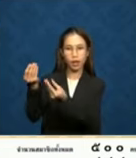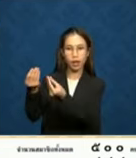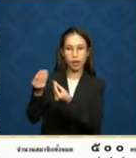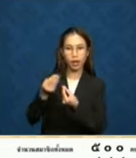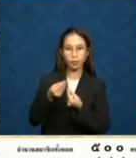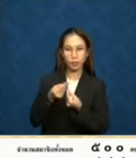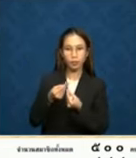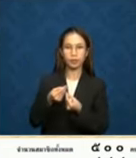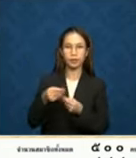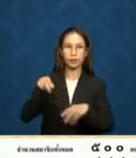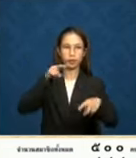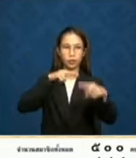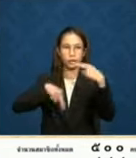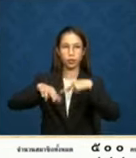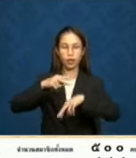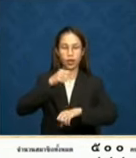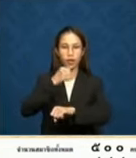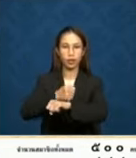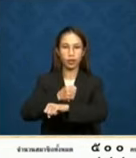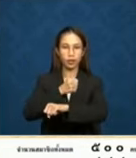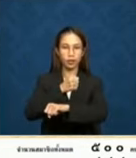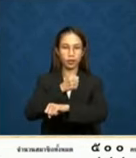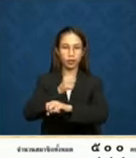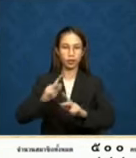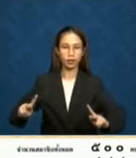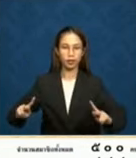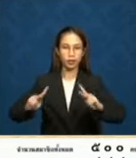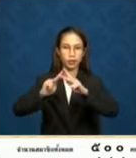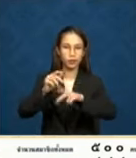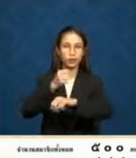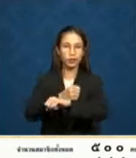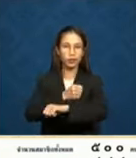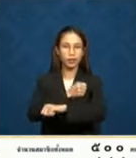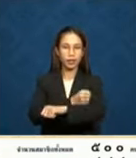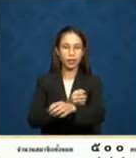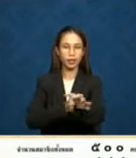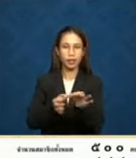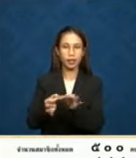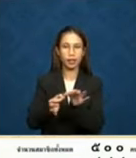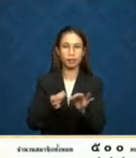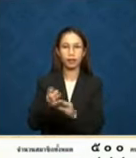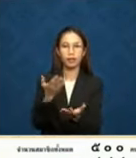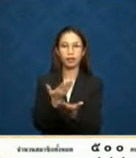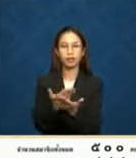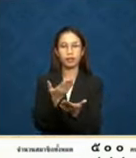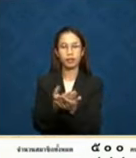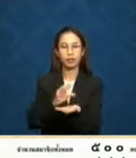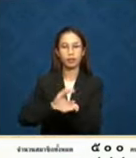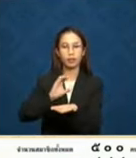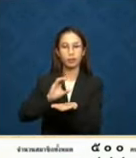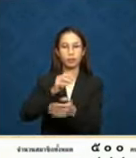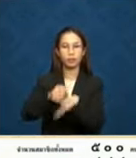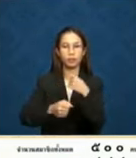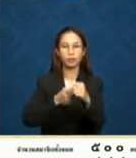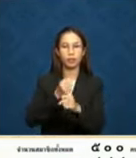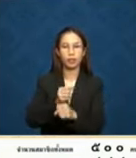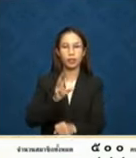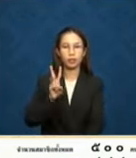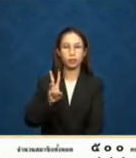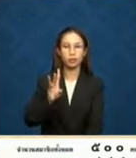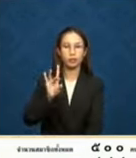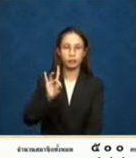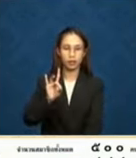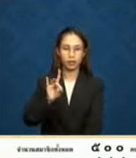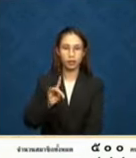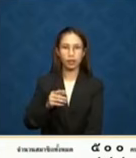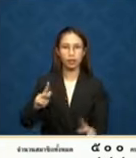กระสวงแ่งงาน ซึ่งการอภิปายงบประมาณปี 2568กระสวงแ่งงานเรา